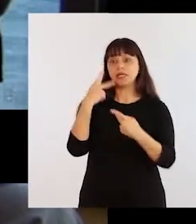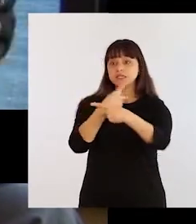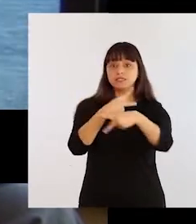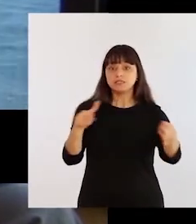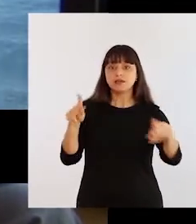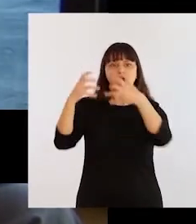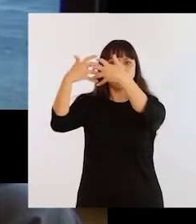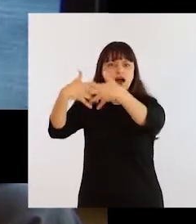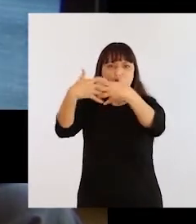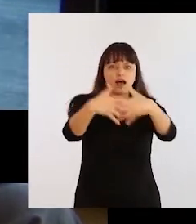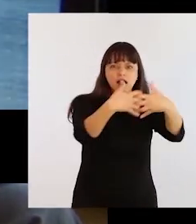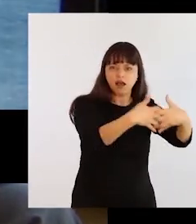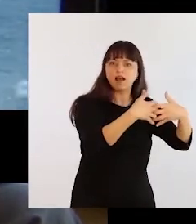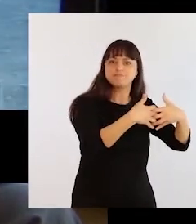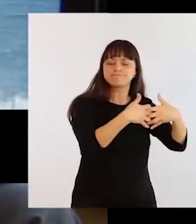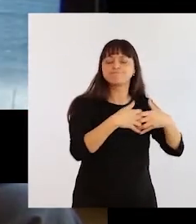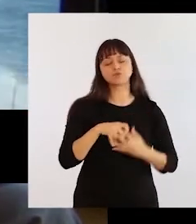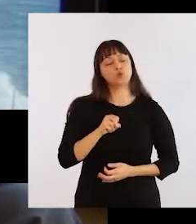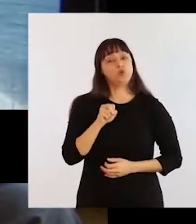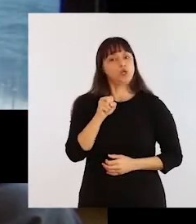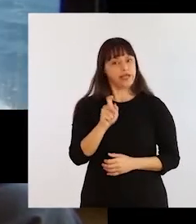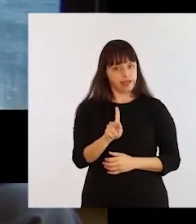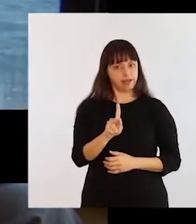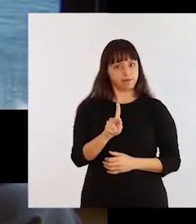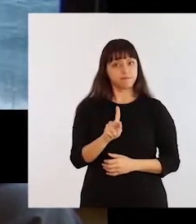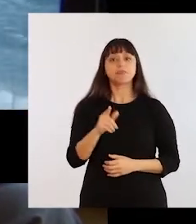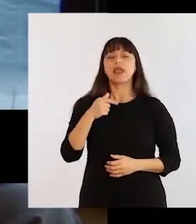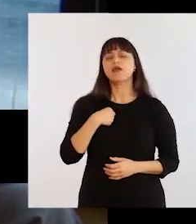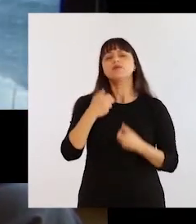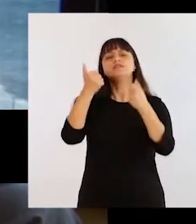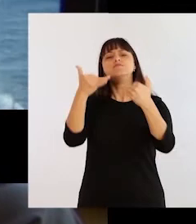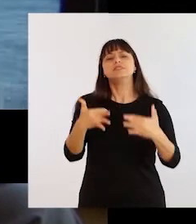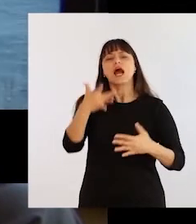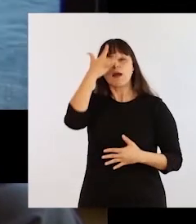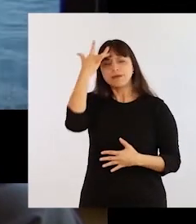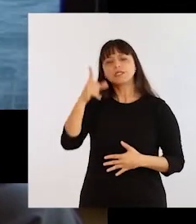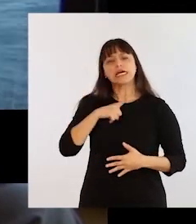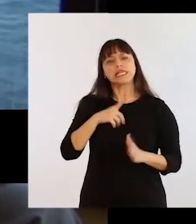Je comprends la rationalité. Et je dis, mais